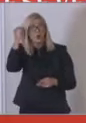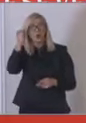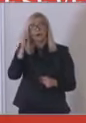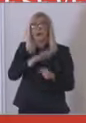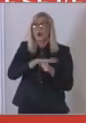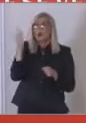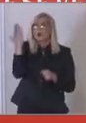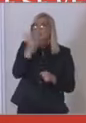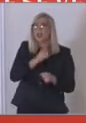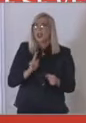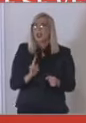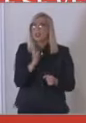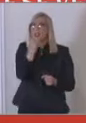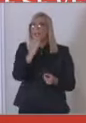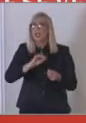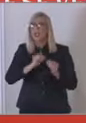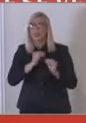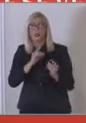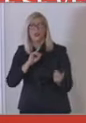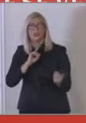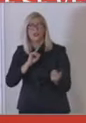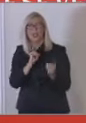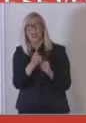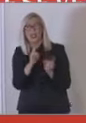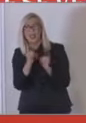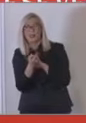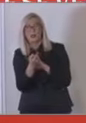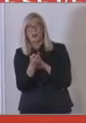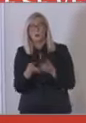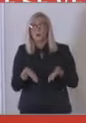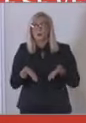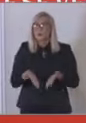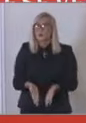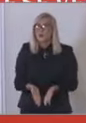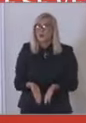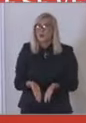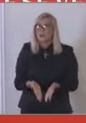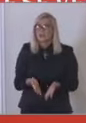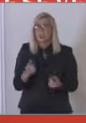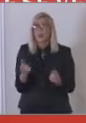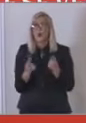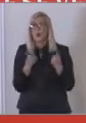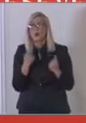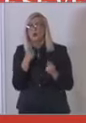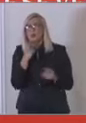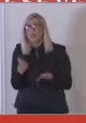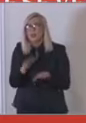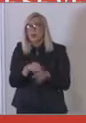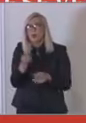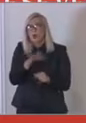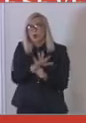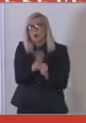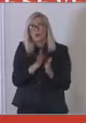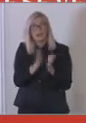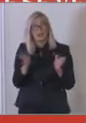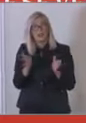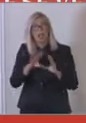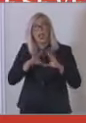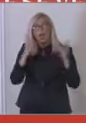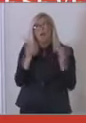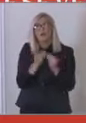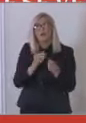Kosova realizon shkëmbim tregtar më të lartë. Edhe në kushte të tilla të jashtëzakonshme të imponuara nga